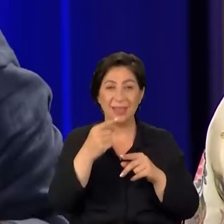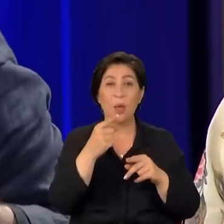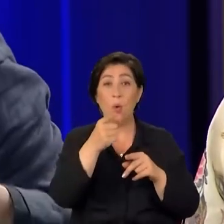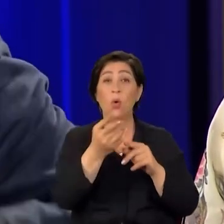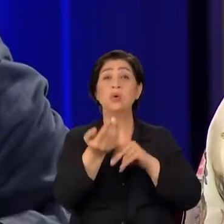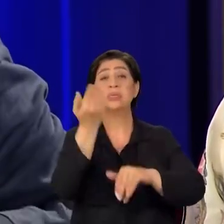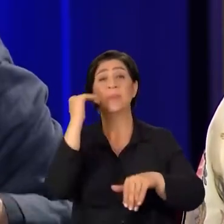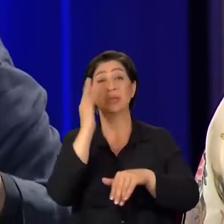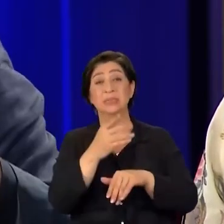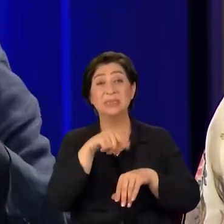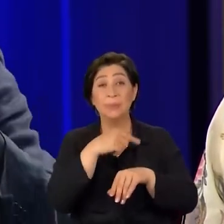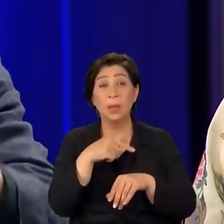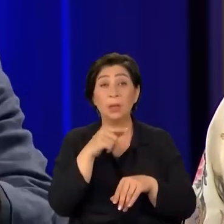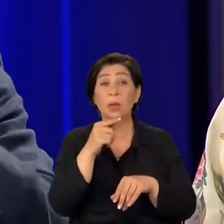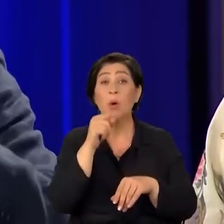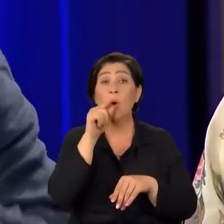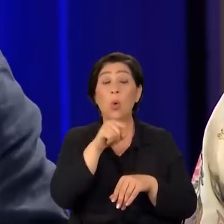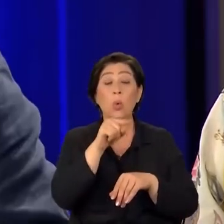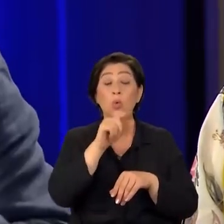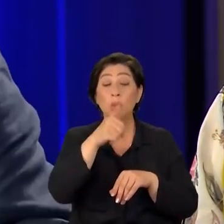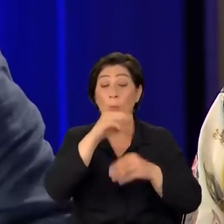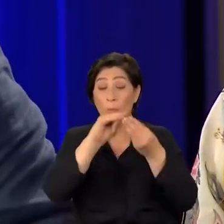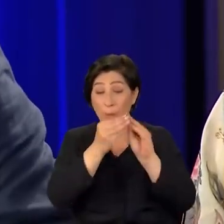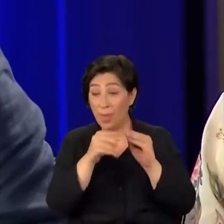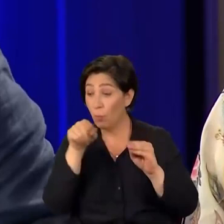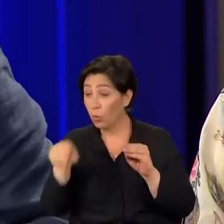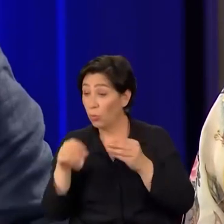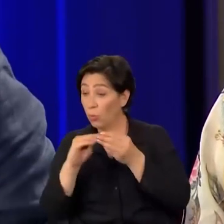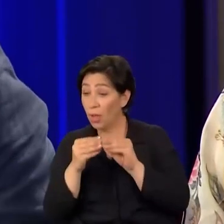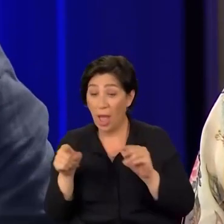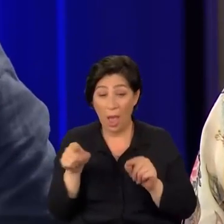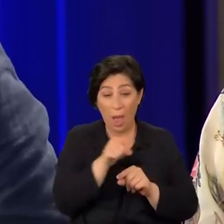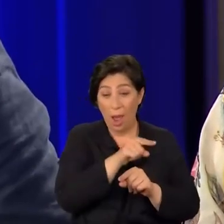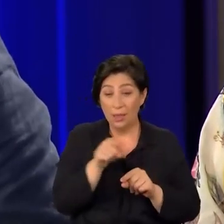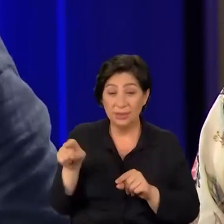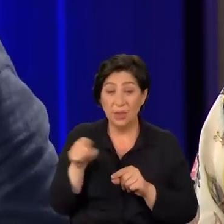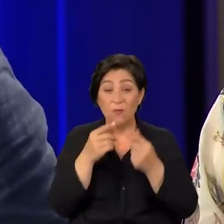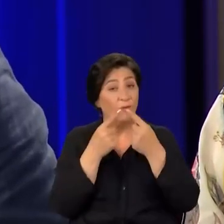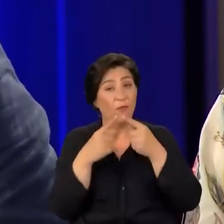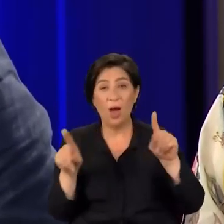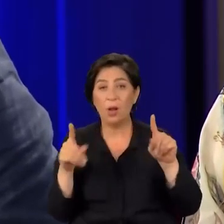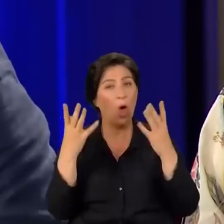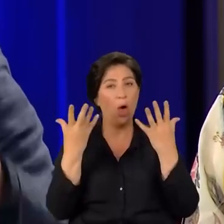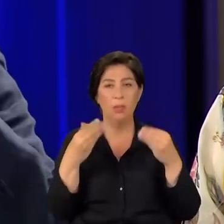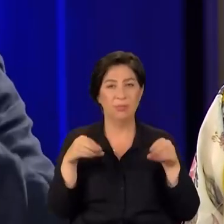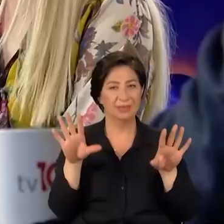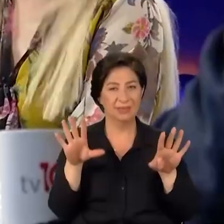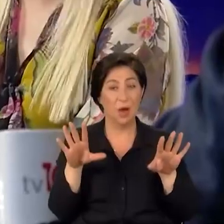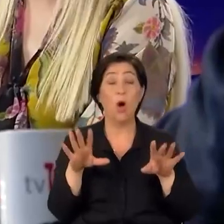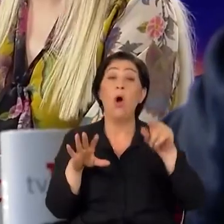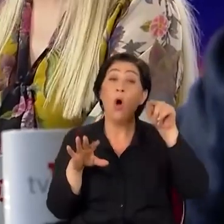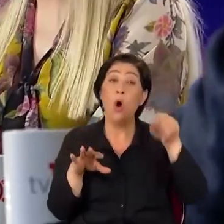zaman şunu görüyoruz. O günkü sorunlarla bugünkü sorunların aslında çok fazla farklı olmadığını, o